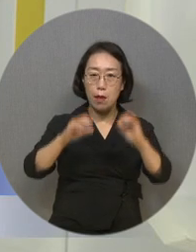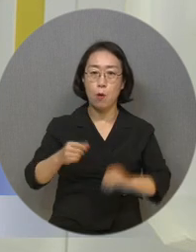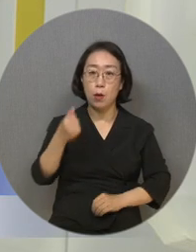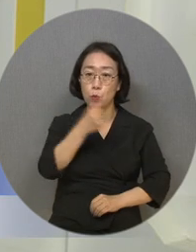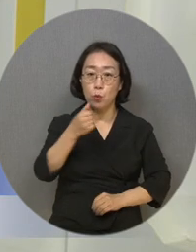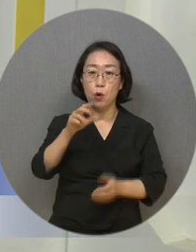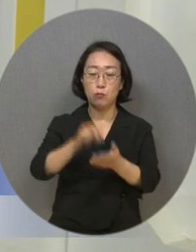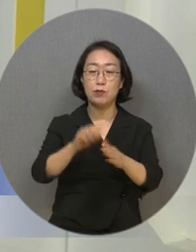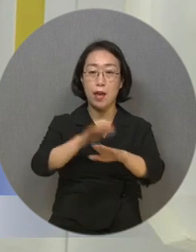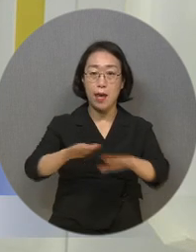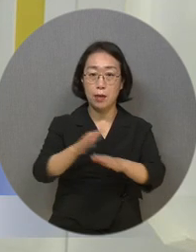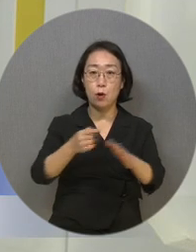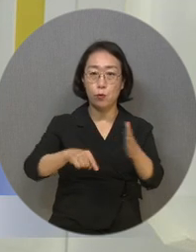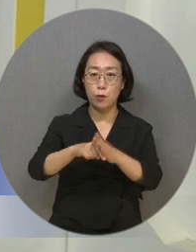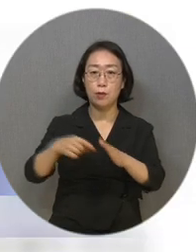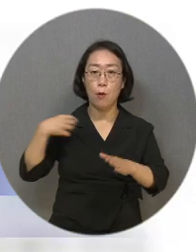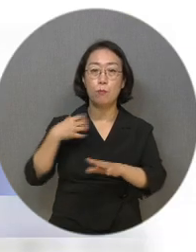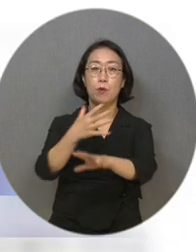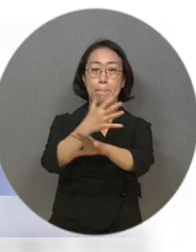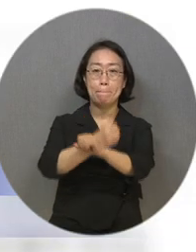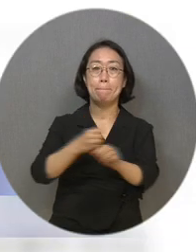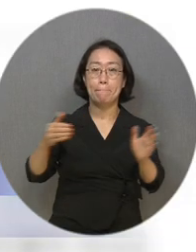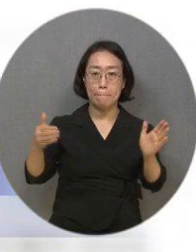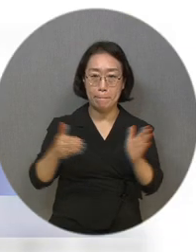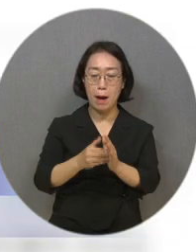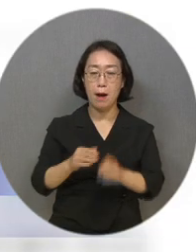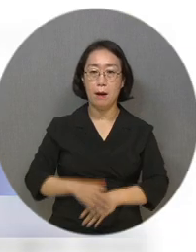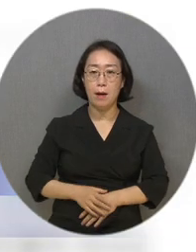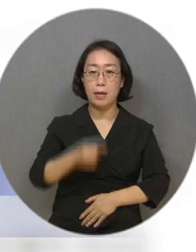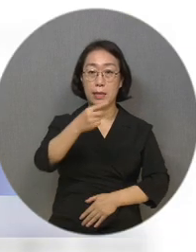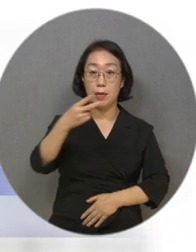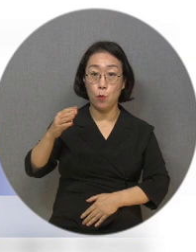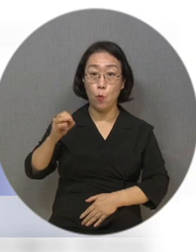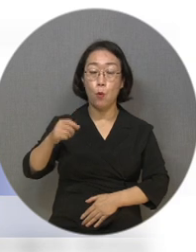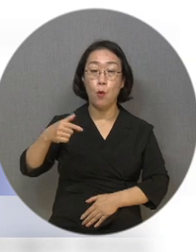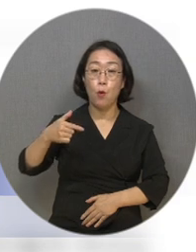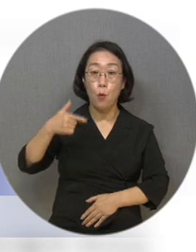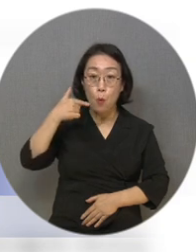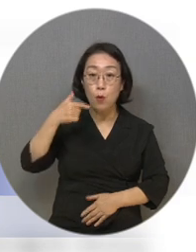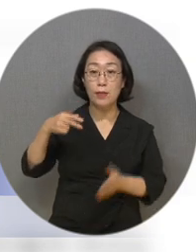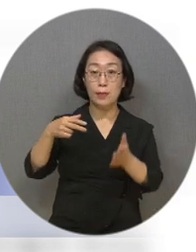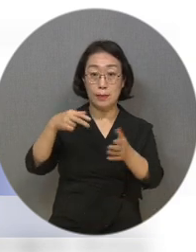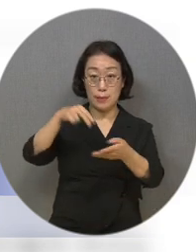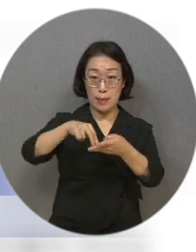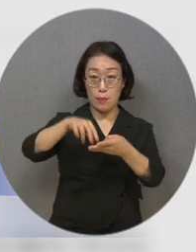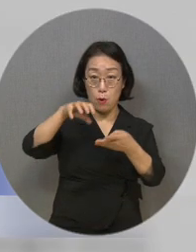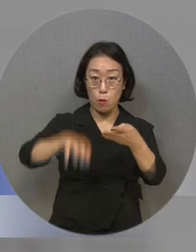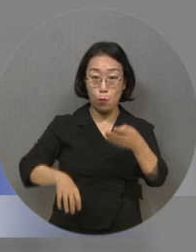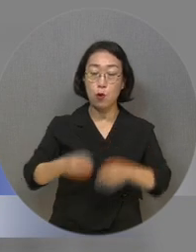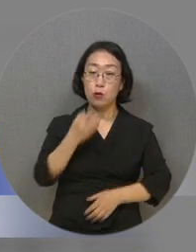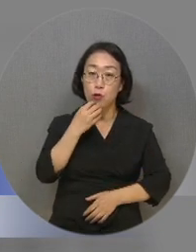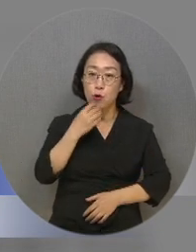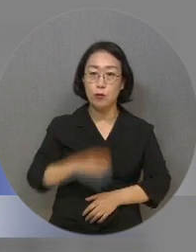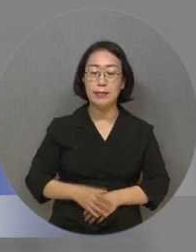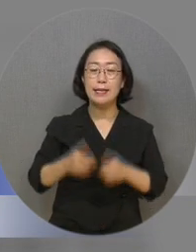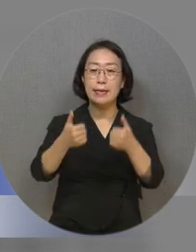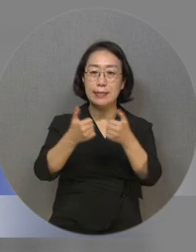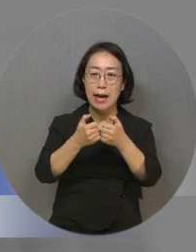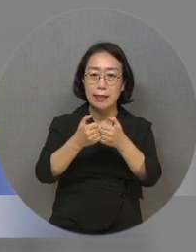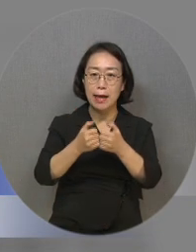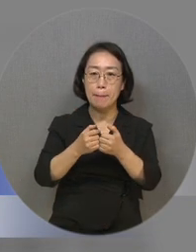위한 업무 협약을 체결했습니다. 현재 120 다산콜센터는 서울시 행정상담 민원